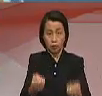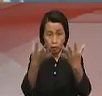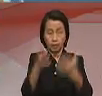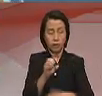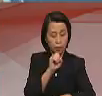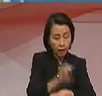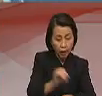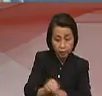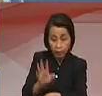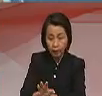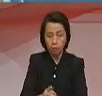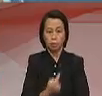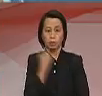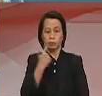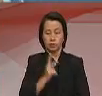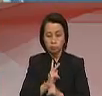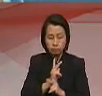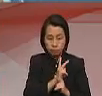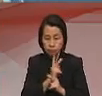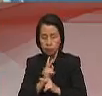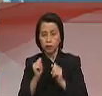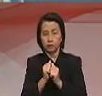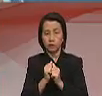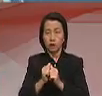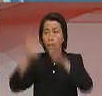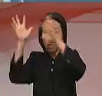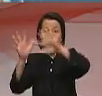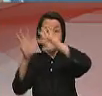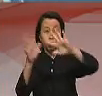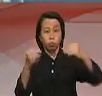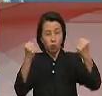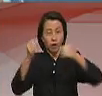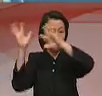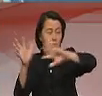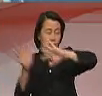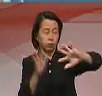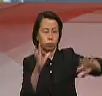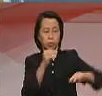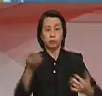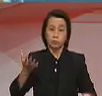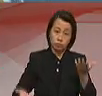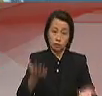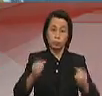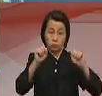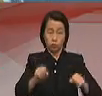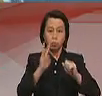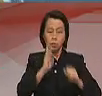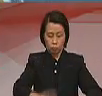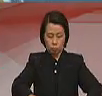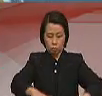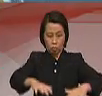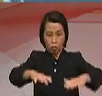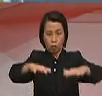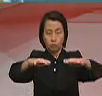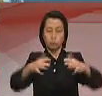dinasihatkan supaya sentiasa berwaspada dengan keadaan angin yang agak kencang dan kemungkinan 4G kilat yang